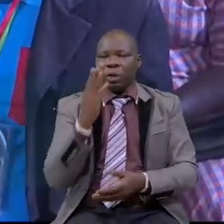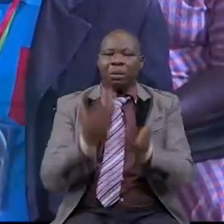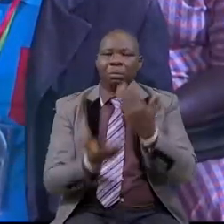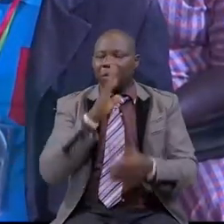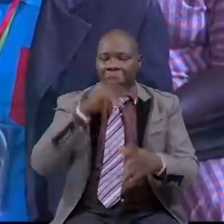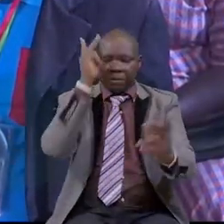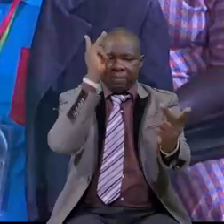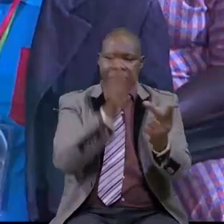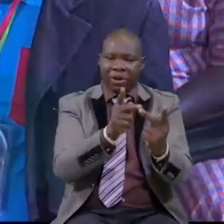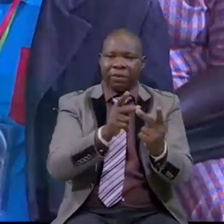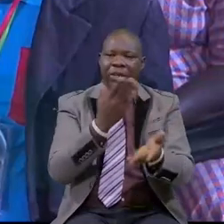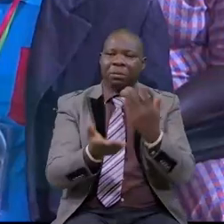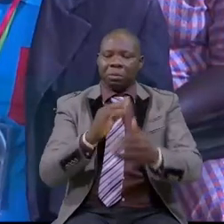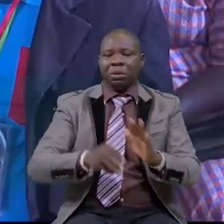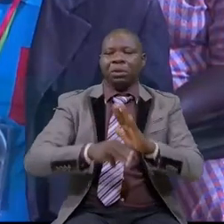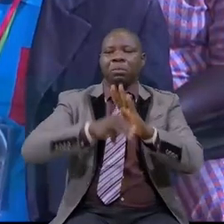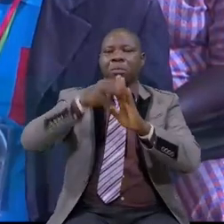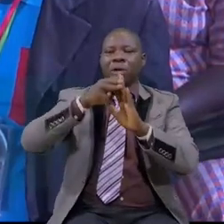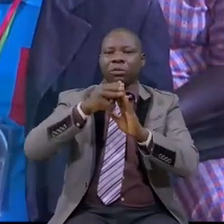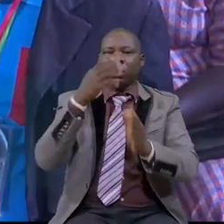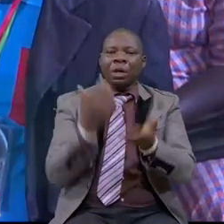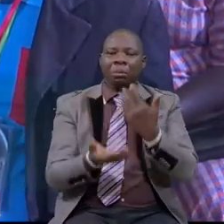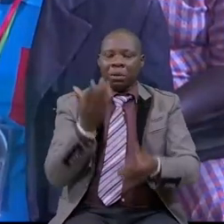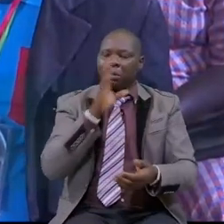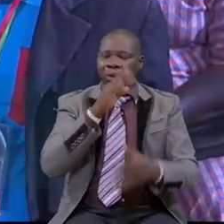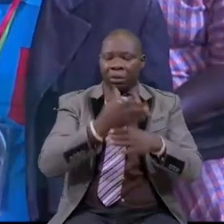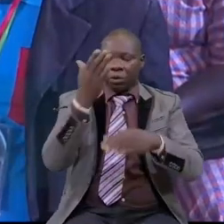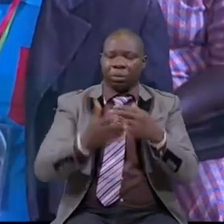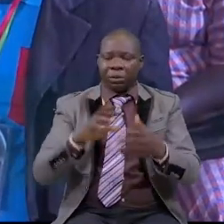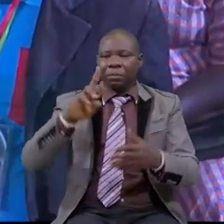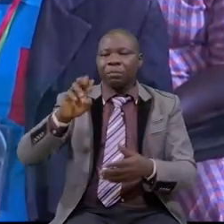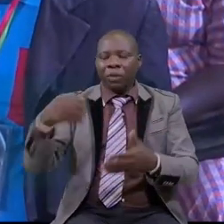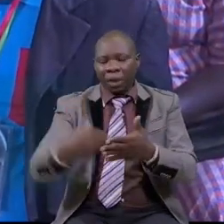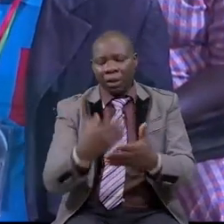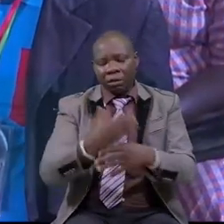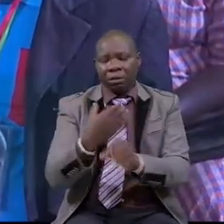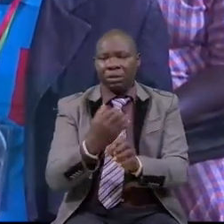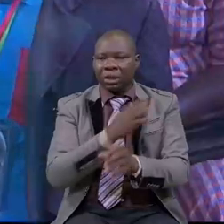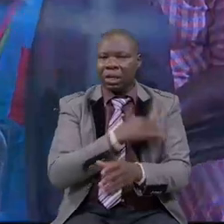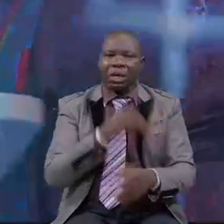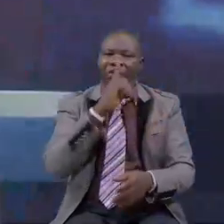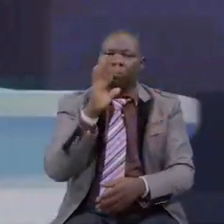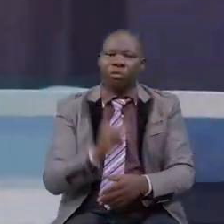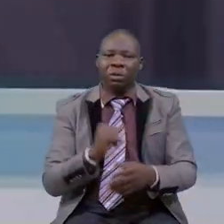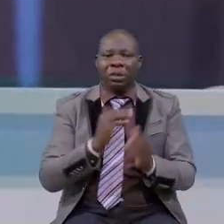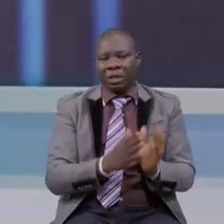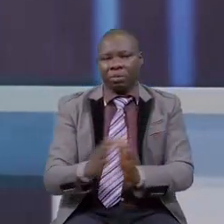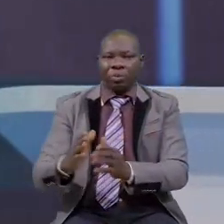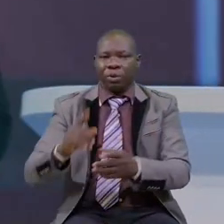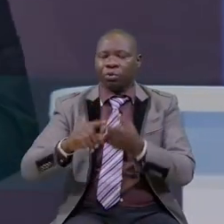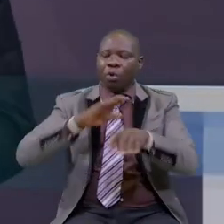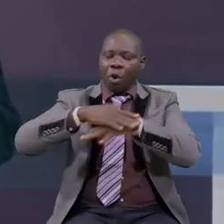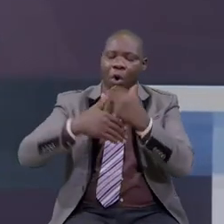soit accompli, soit mature, soit parfait, recréé et propre à toute bonne